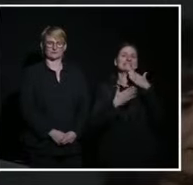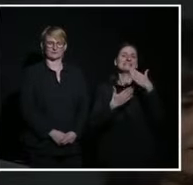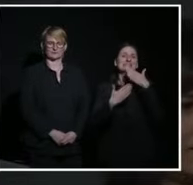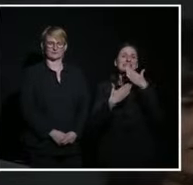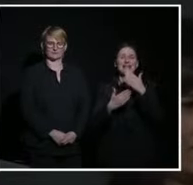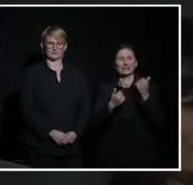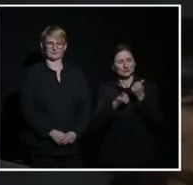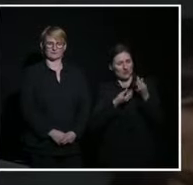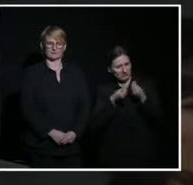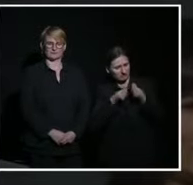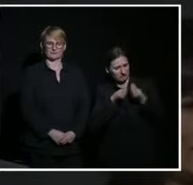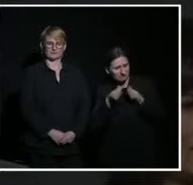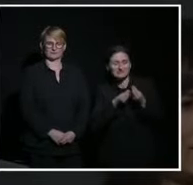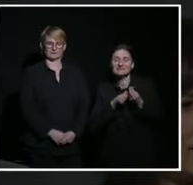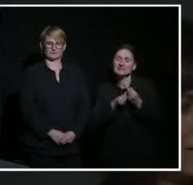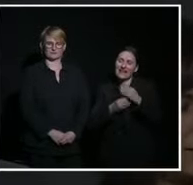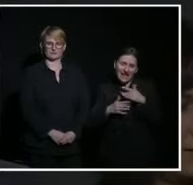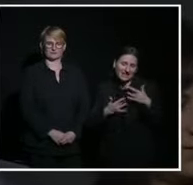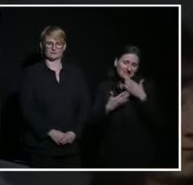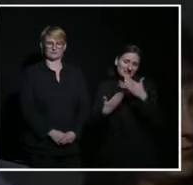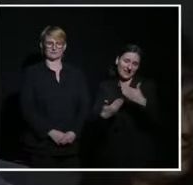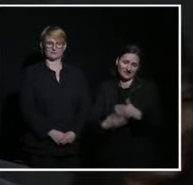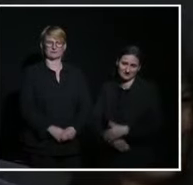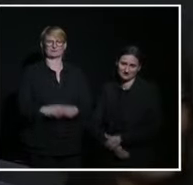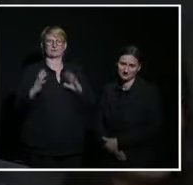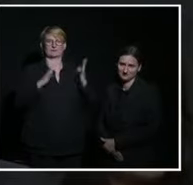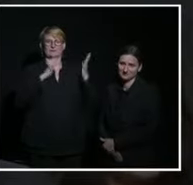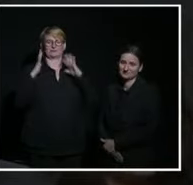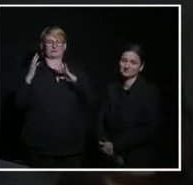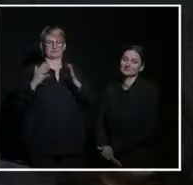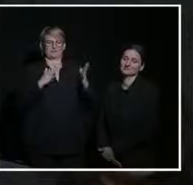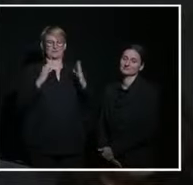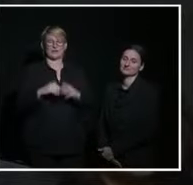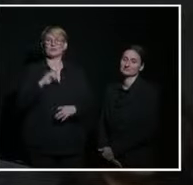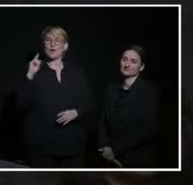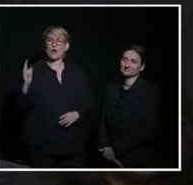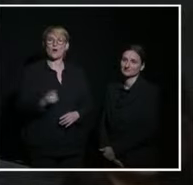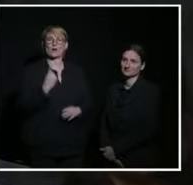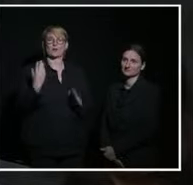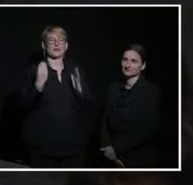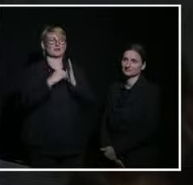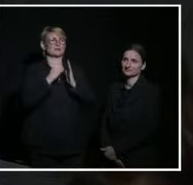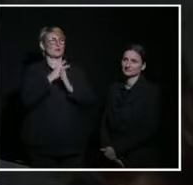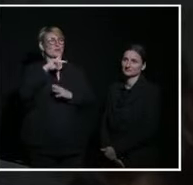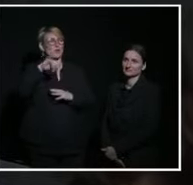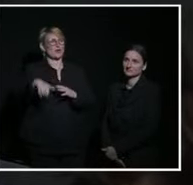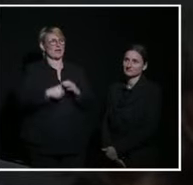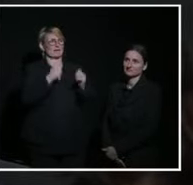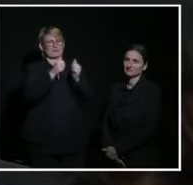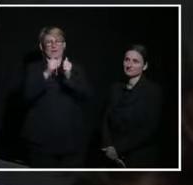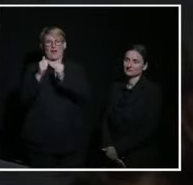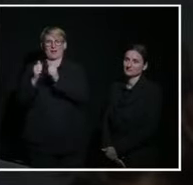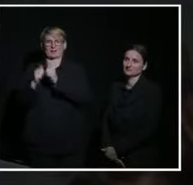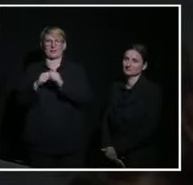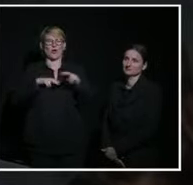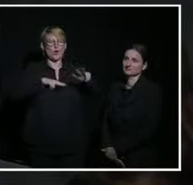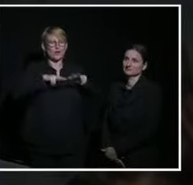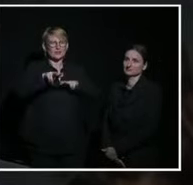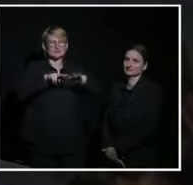gehabt und nochmals Dankeschön an alle. Außerdem danken wir allen beteiligten Projektpartnern,